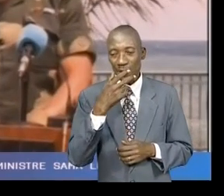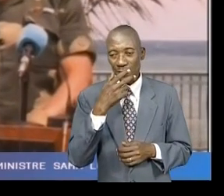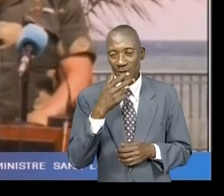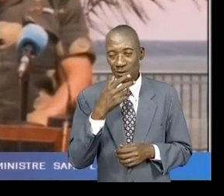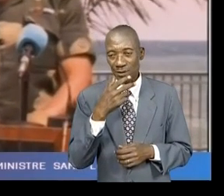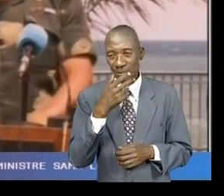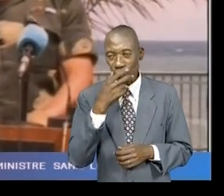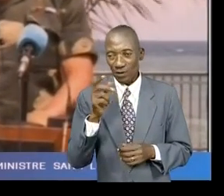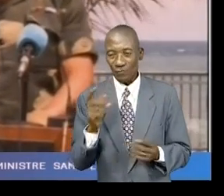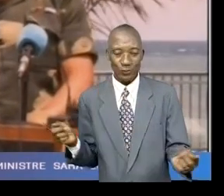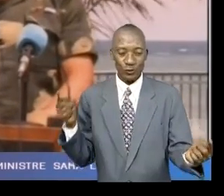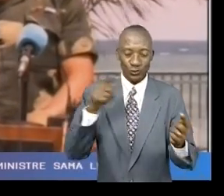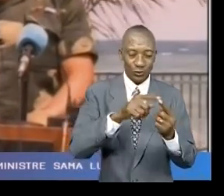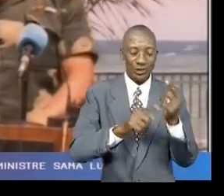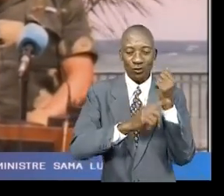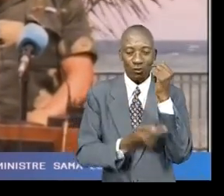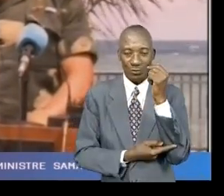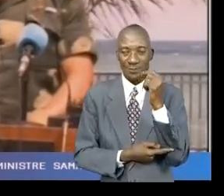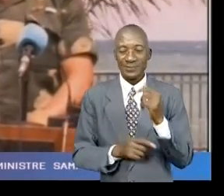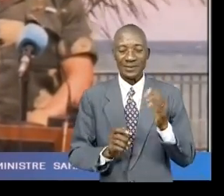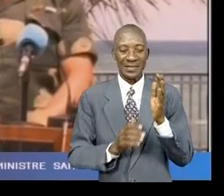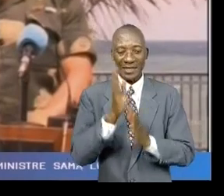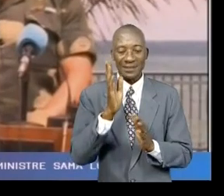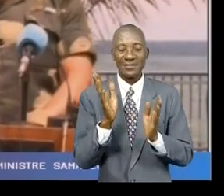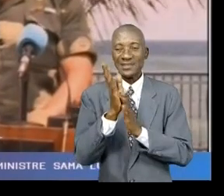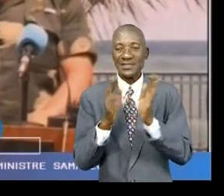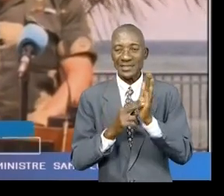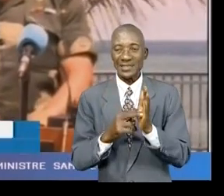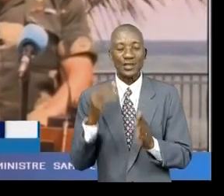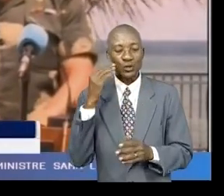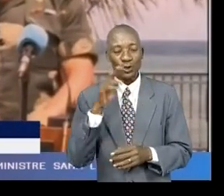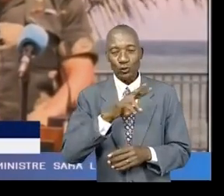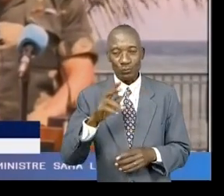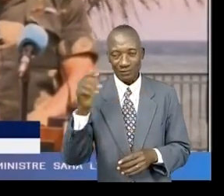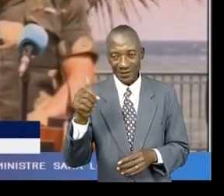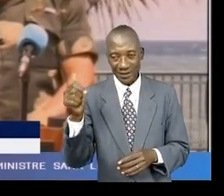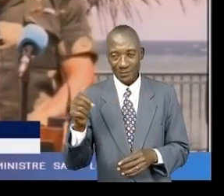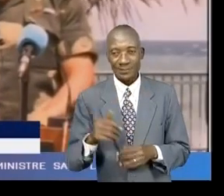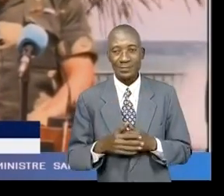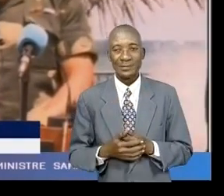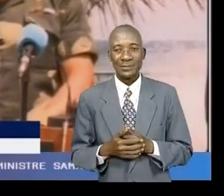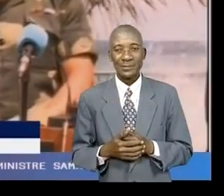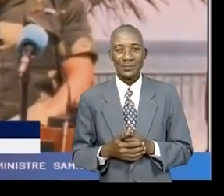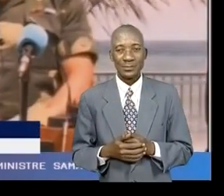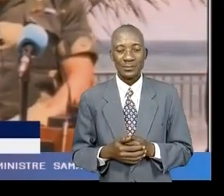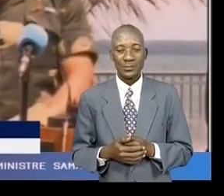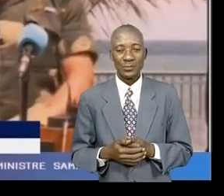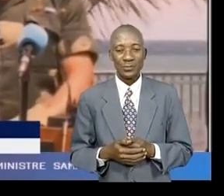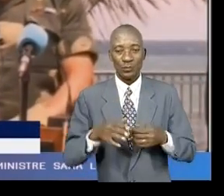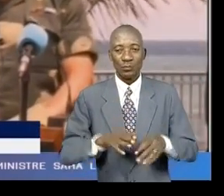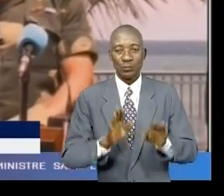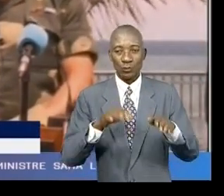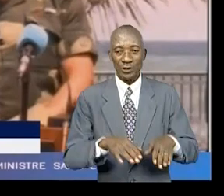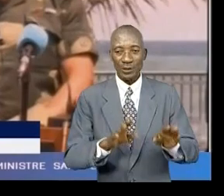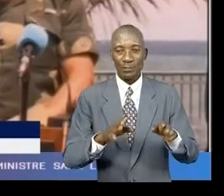Bukavu-Minova-Goma du 15 au 17 juin 2021. Axe